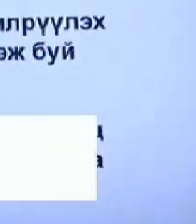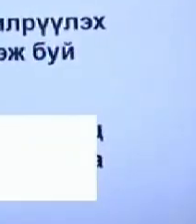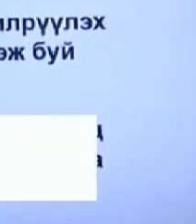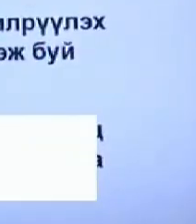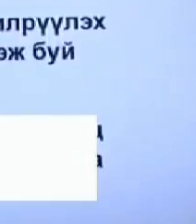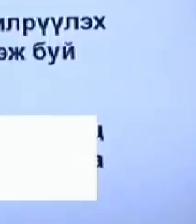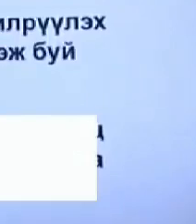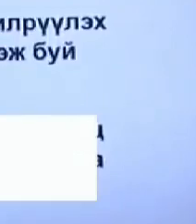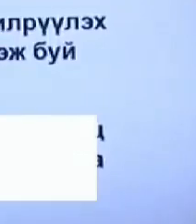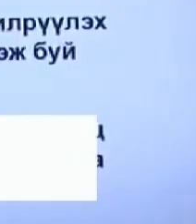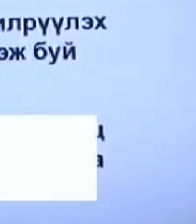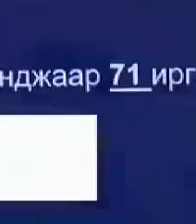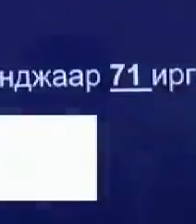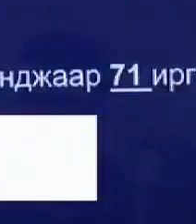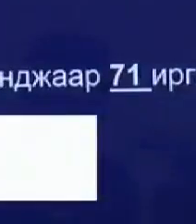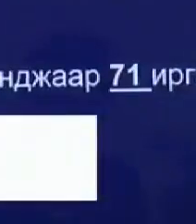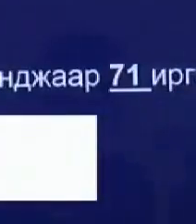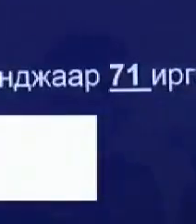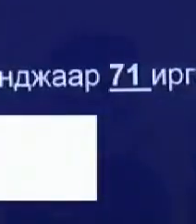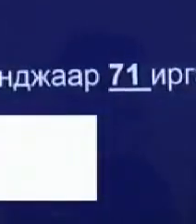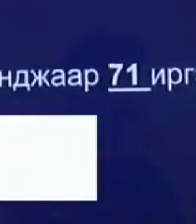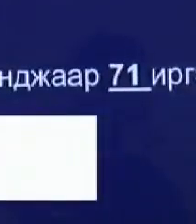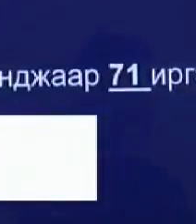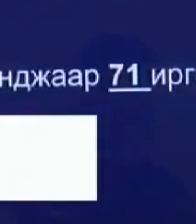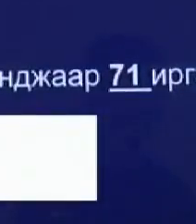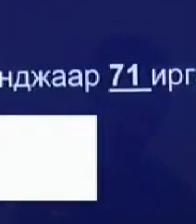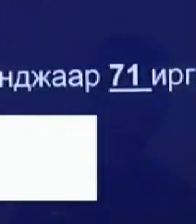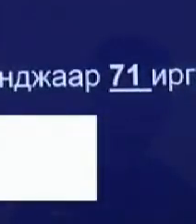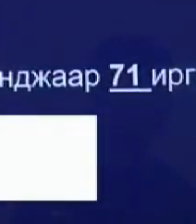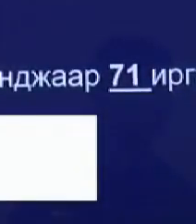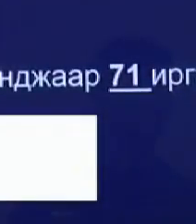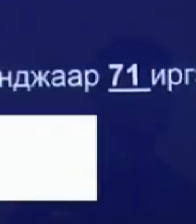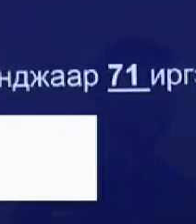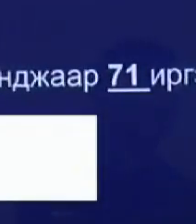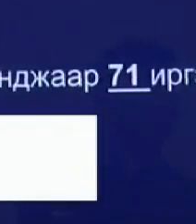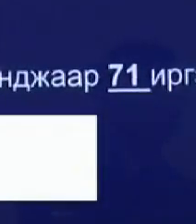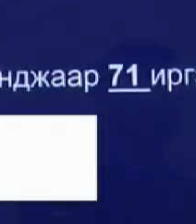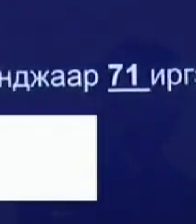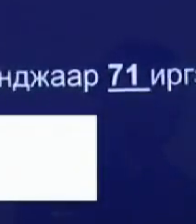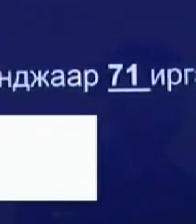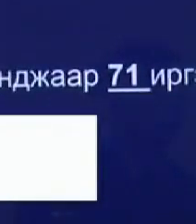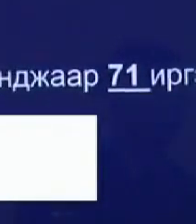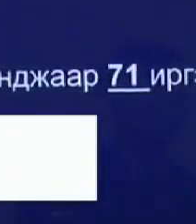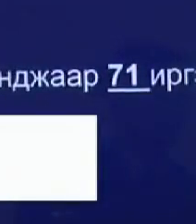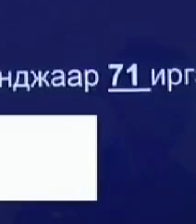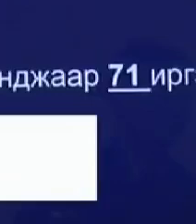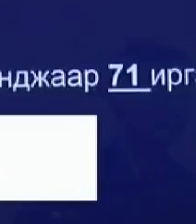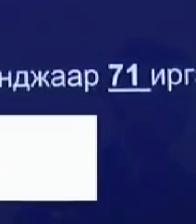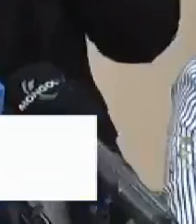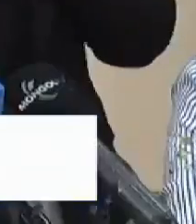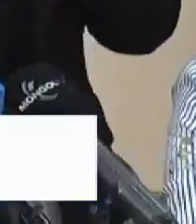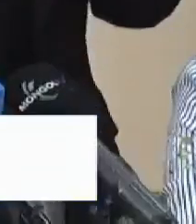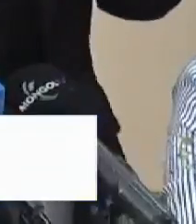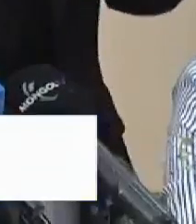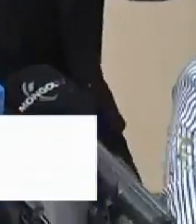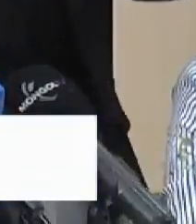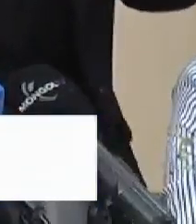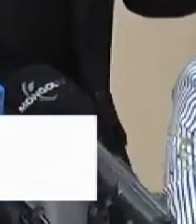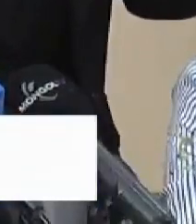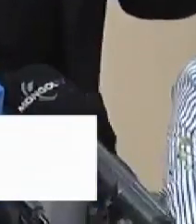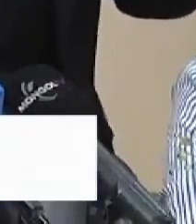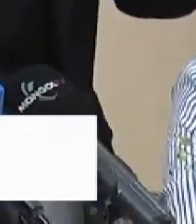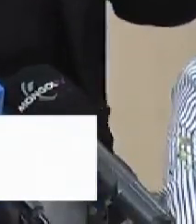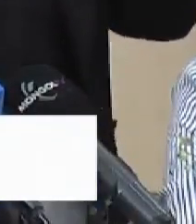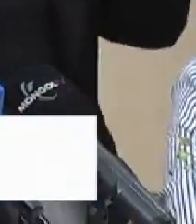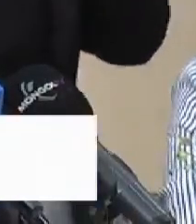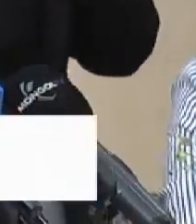тарах эрсдэлтэй гэж үзсэн байна. Хамгийн сүүлийн судалгаагаар нууц үеийг 24 хоног байх магадaltaа гэдгийг судлаачд үзэж байна. Ер нь бол вирусын